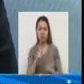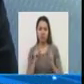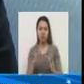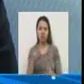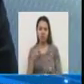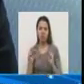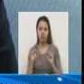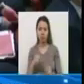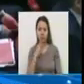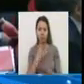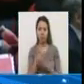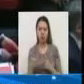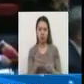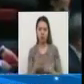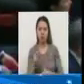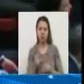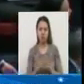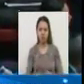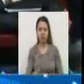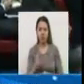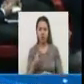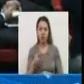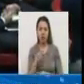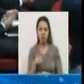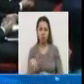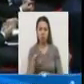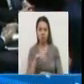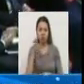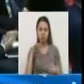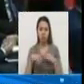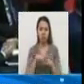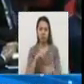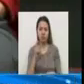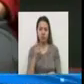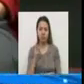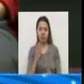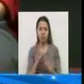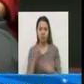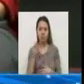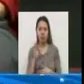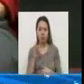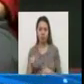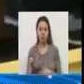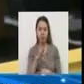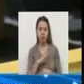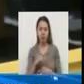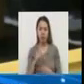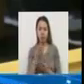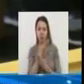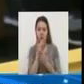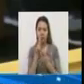келіссөз алаңын ұсынуға дайын. Жаппай қырып жоятын қаруы бар елдердің саны артқан сайын химиялық, биологиялық қарулардың теріс